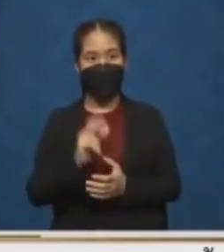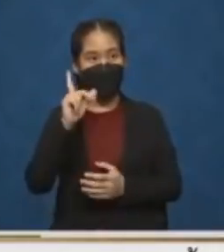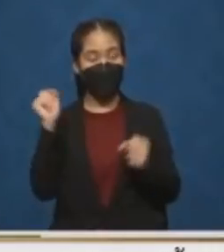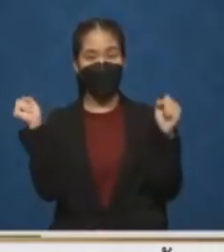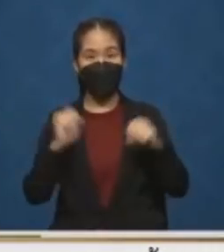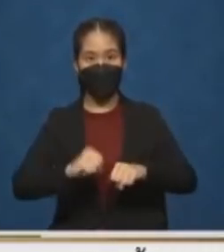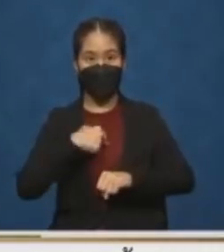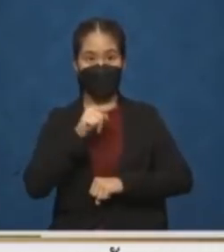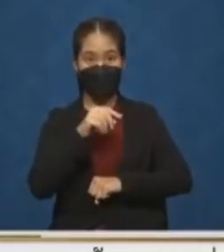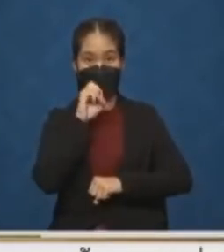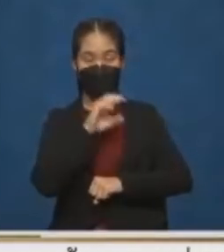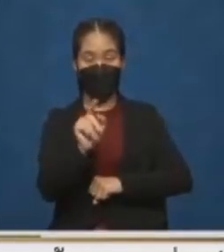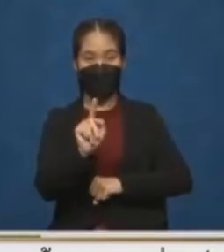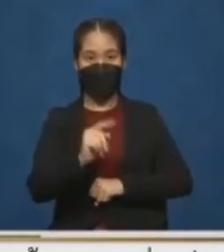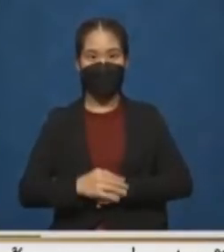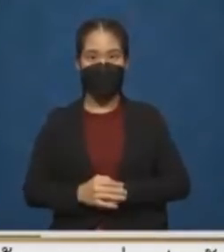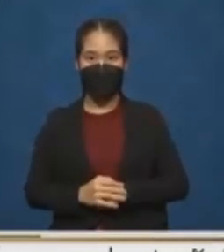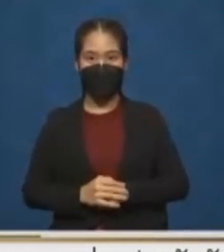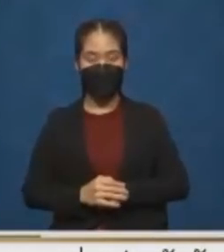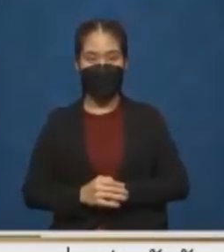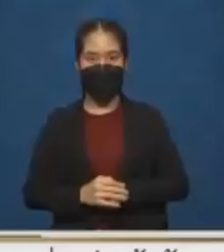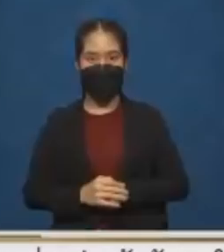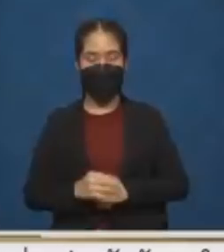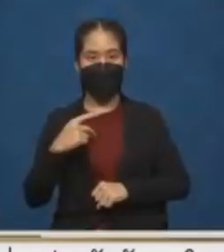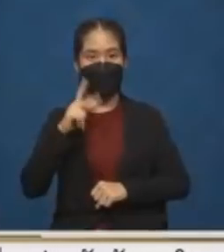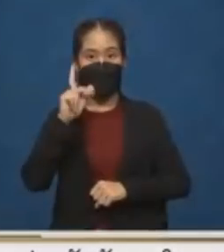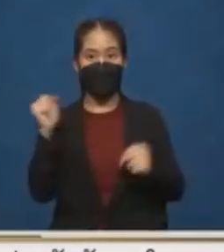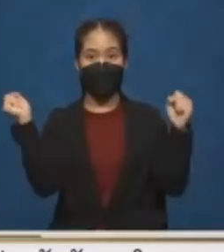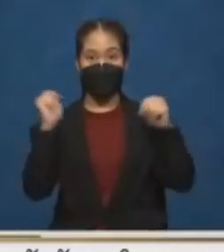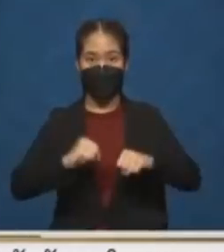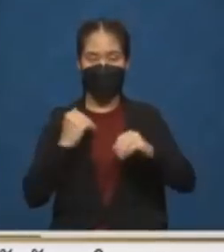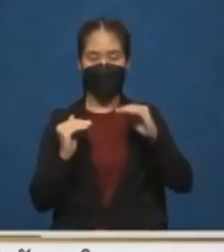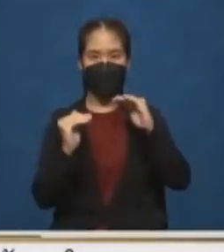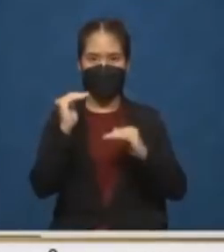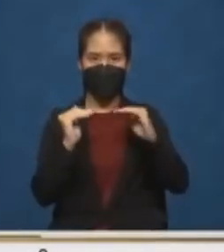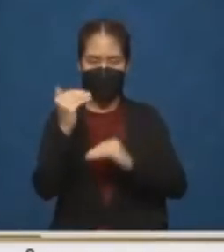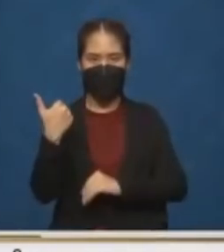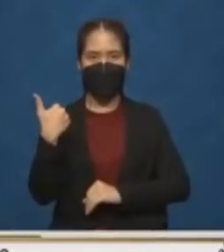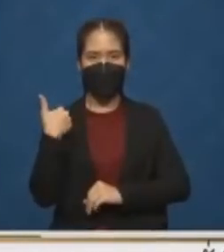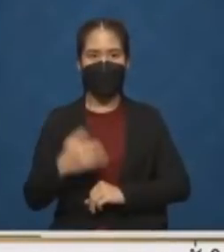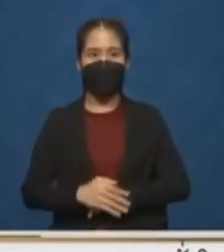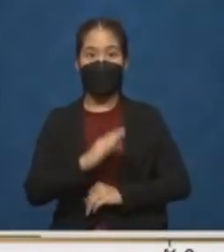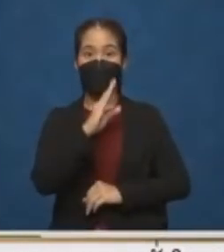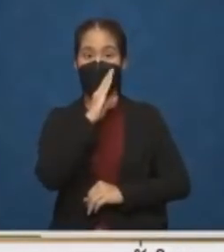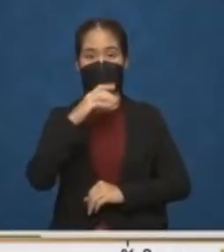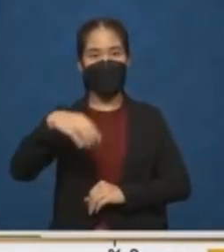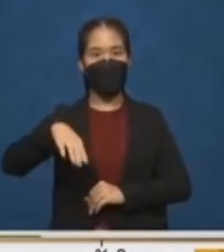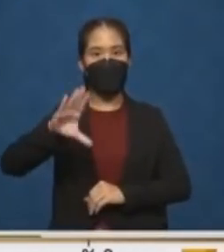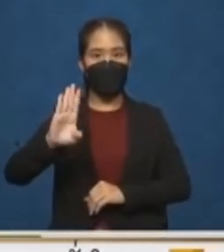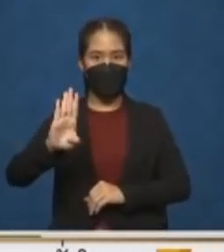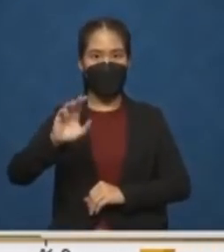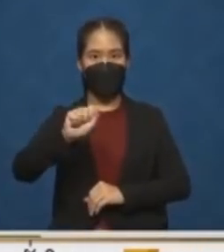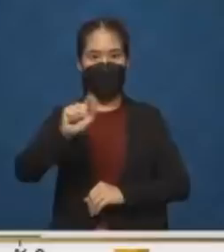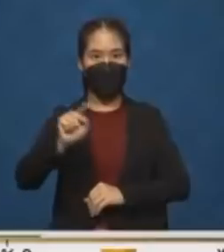ผมเรีนว่าเป็นการข้อตกลงทมีความเสียเปรยบอย่างยิงนะครับถ้าบริษัท AstraZeneca พั